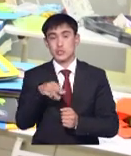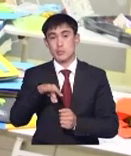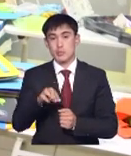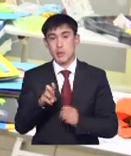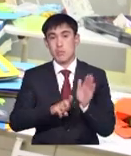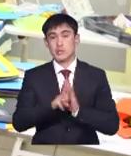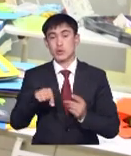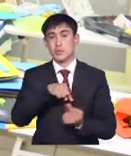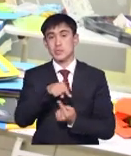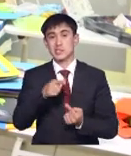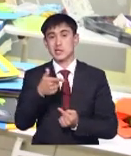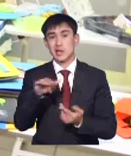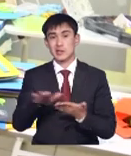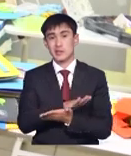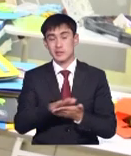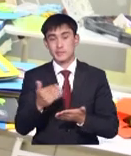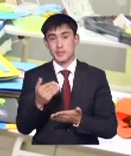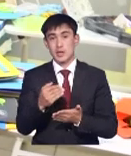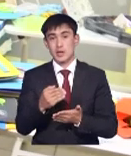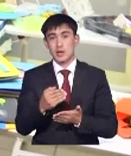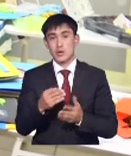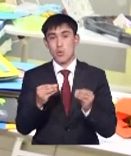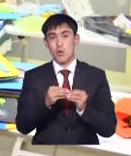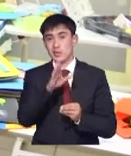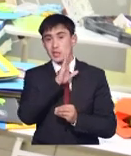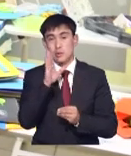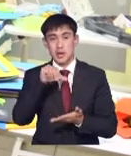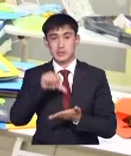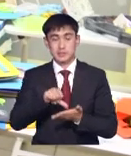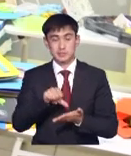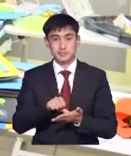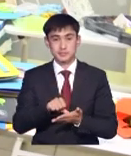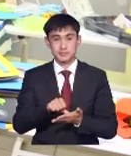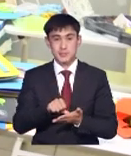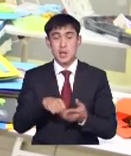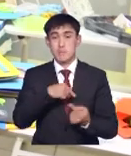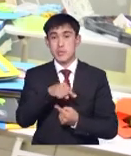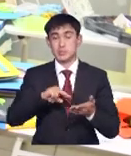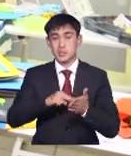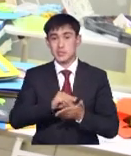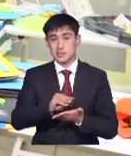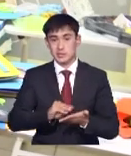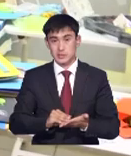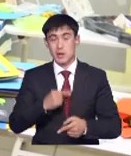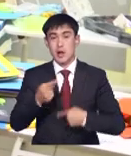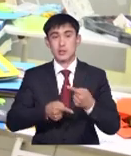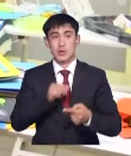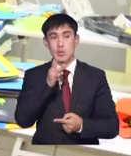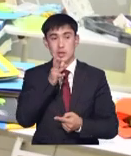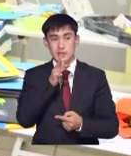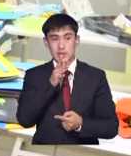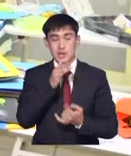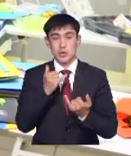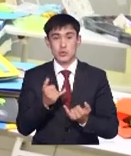бастау бизнес грантына осы 10 шақты анамыз қатысып, бизнес пландарын жазып жатыр. Алдағы уақытта